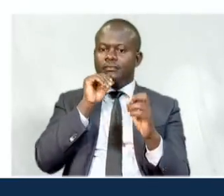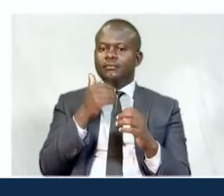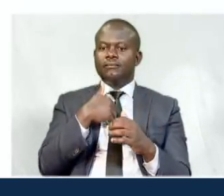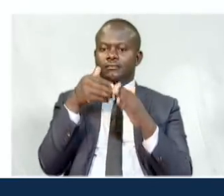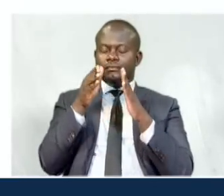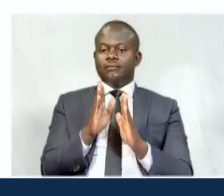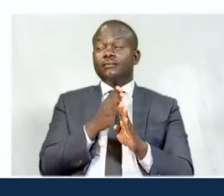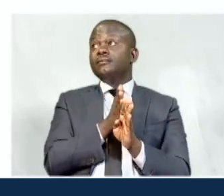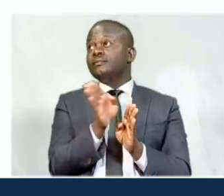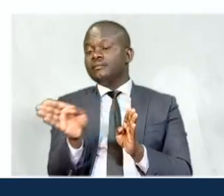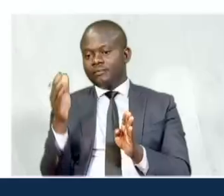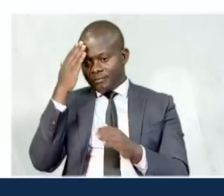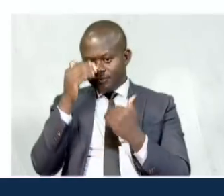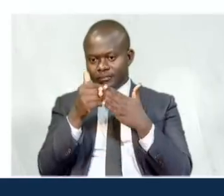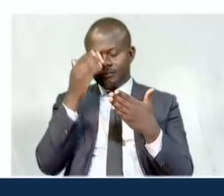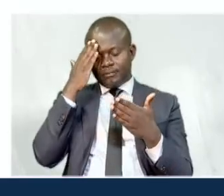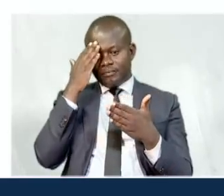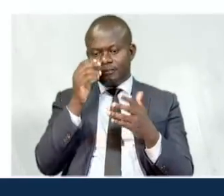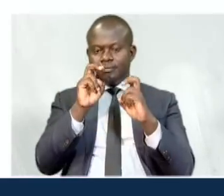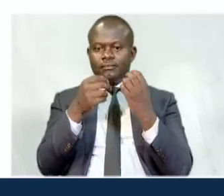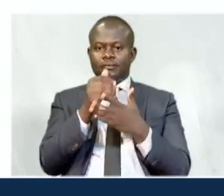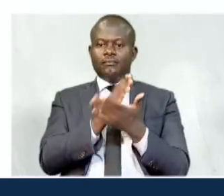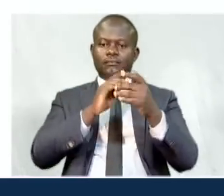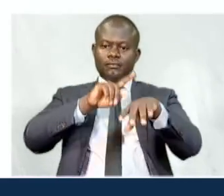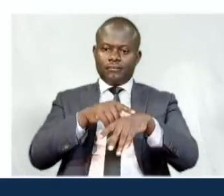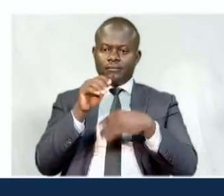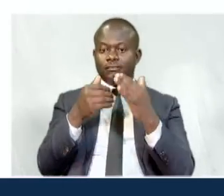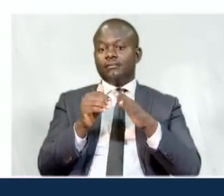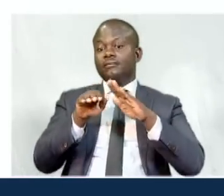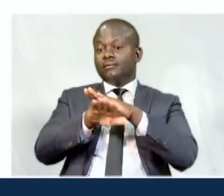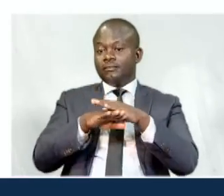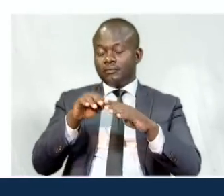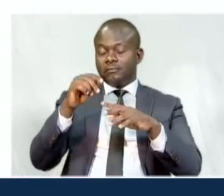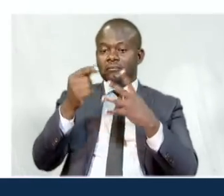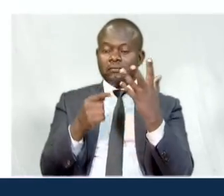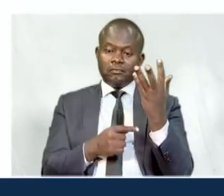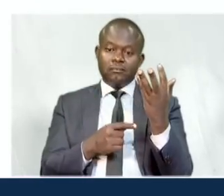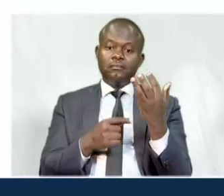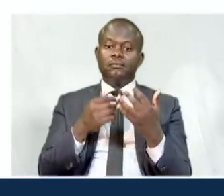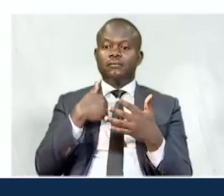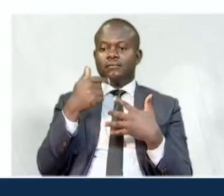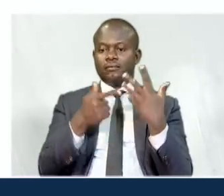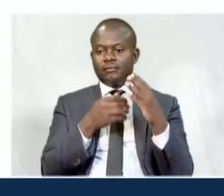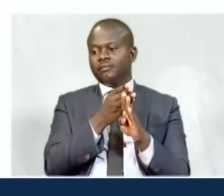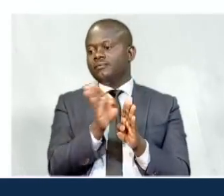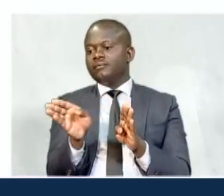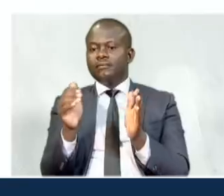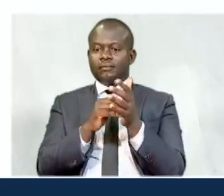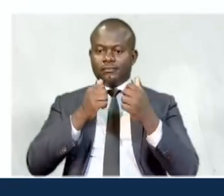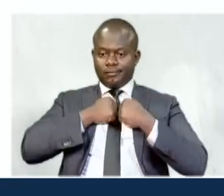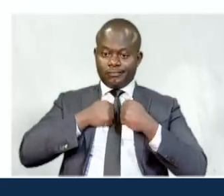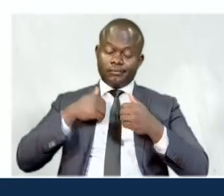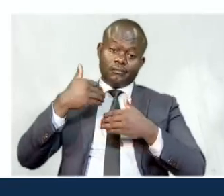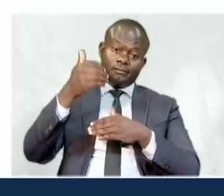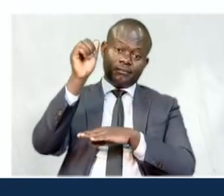umuntu wayagoreka, kuko murabizi yuko hari n'igihe abantu bashingira ku kintu iki n'iki bakagira ibyo bagoreka. Ariko Abanyarwanda uko